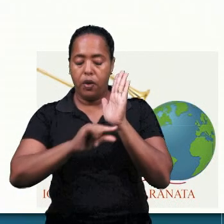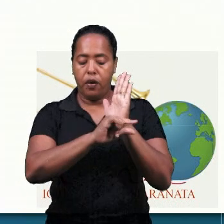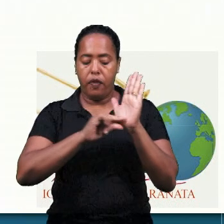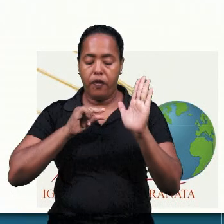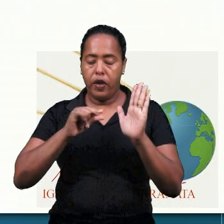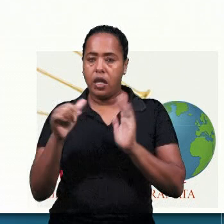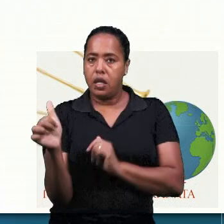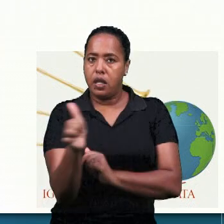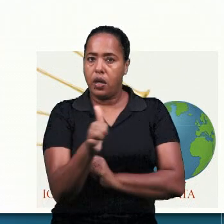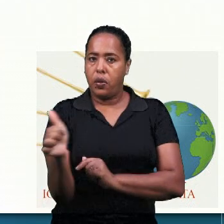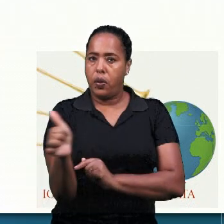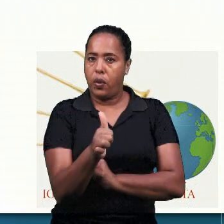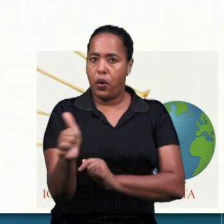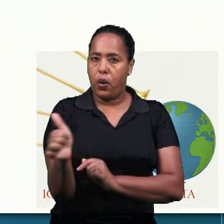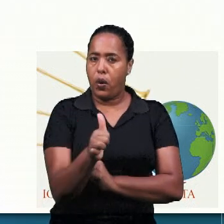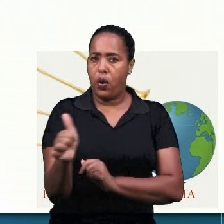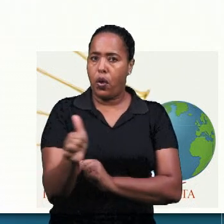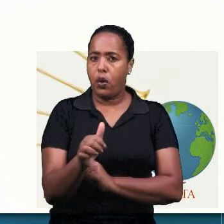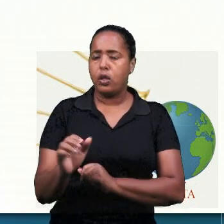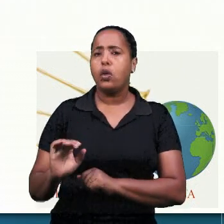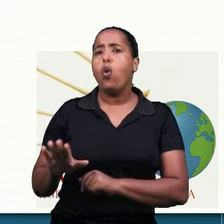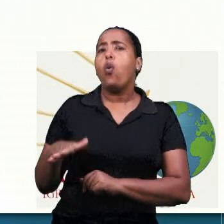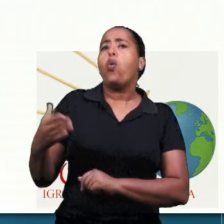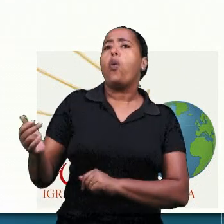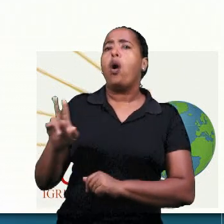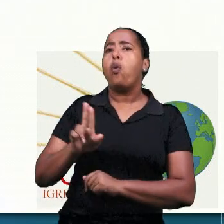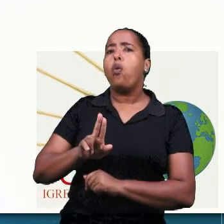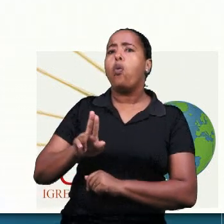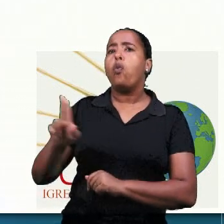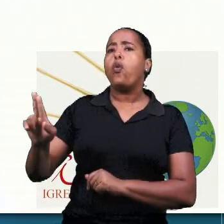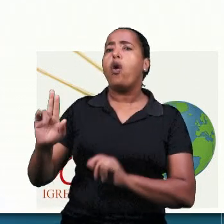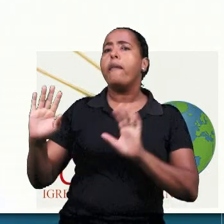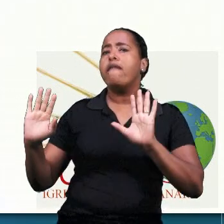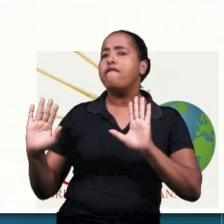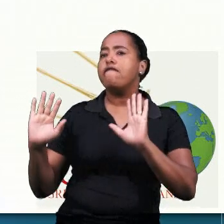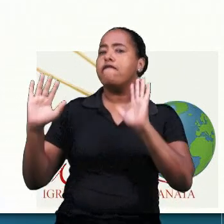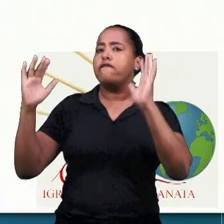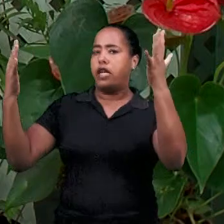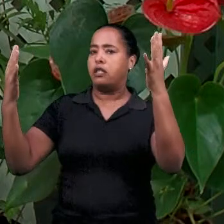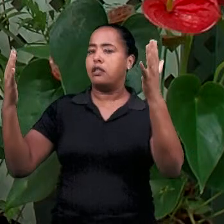au verset 11, quel était le nom de la fête?